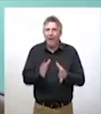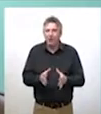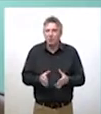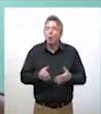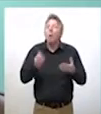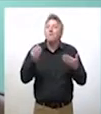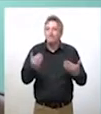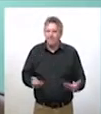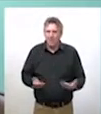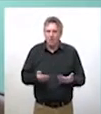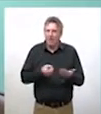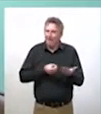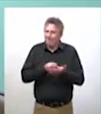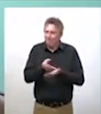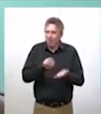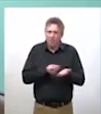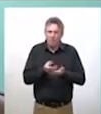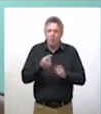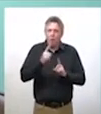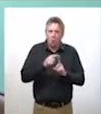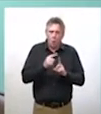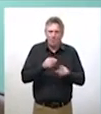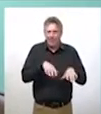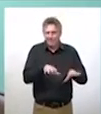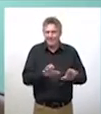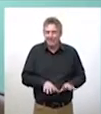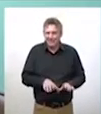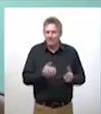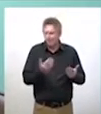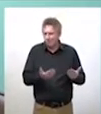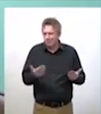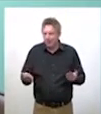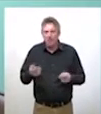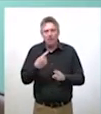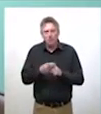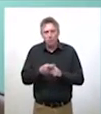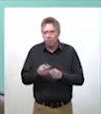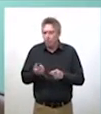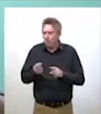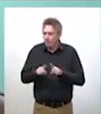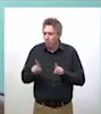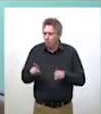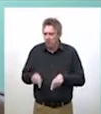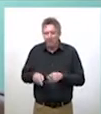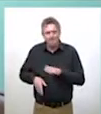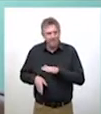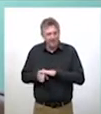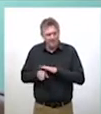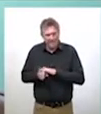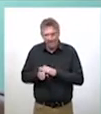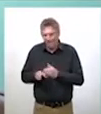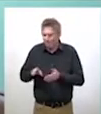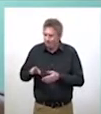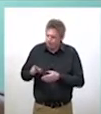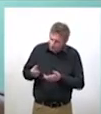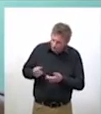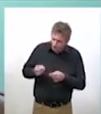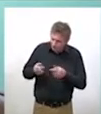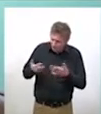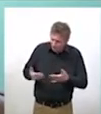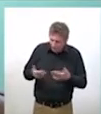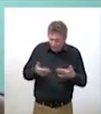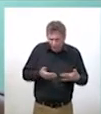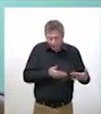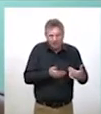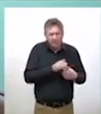communiquer à la fois compte administratif et budget primitif, comme c'est l'obligation, mais aussi sur des activités qui sortiraient du